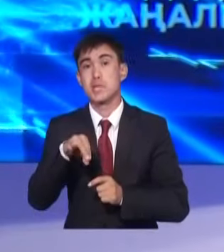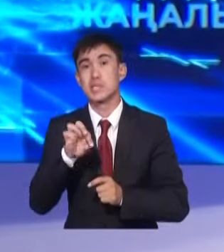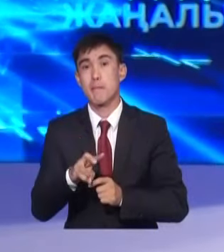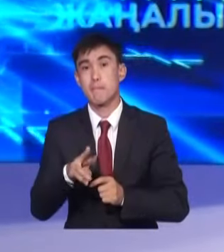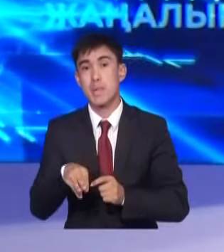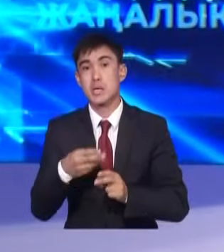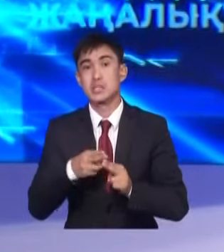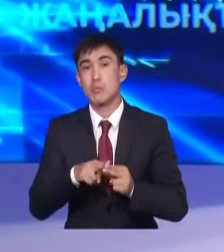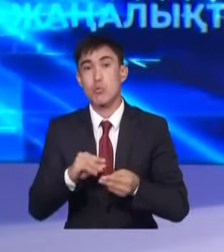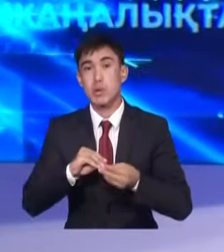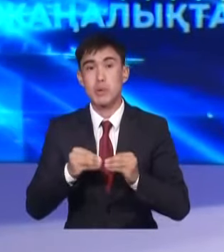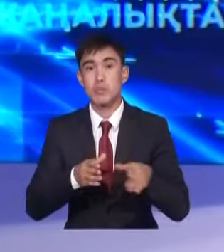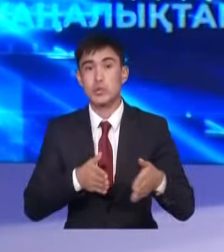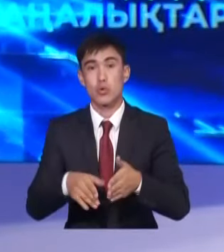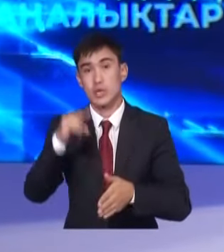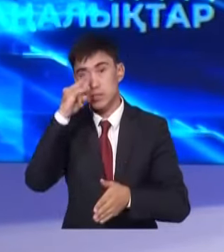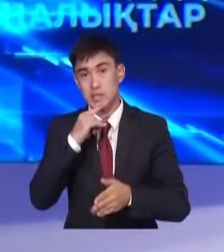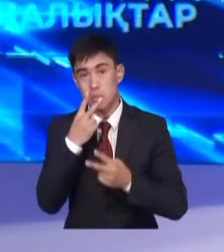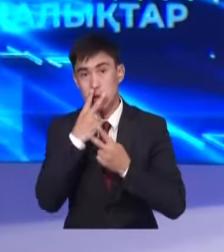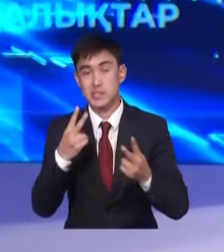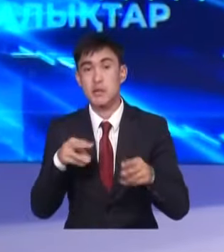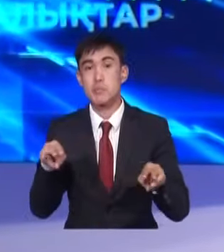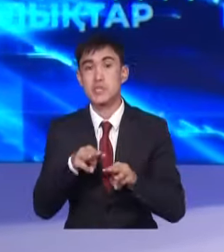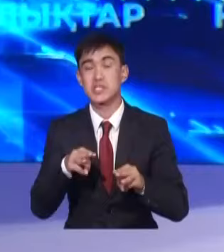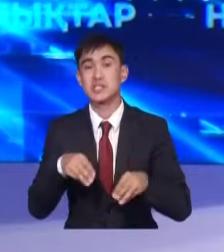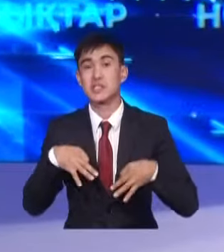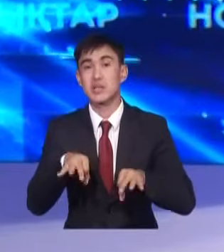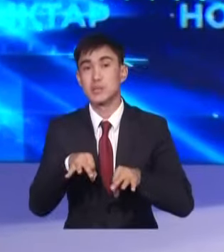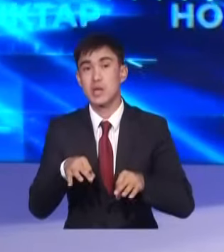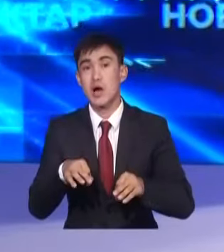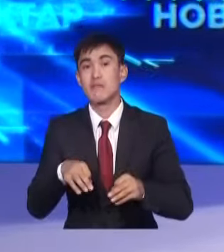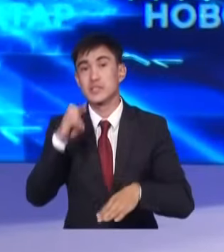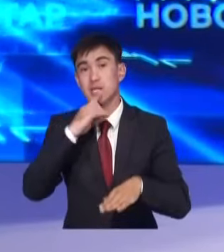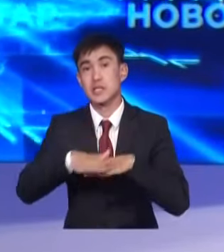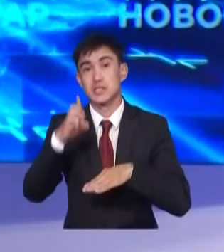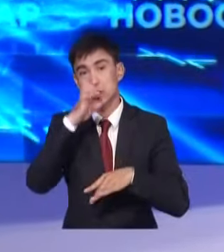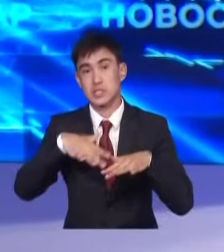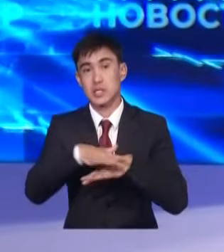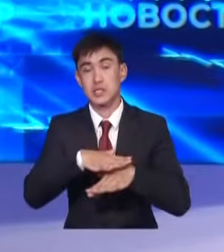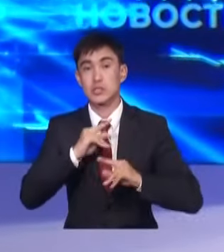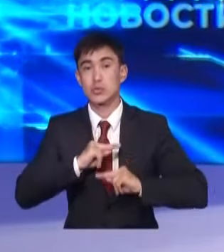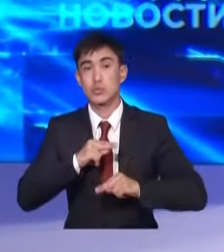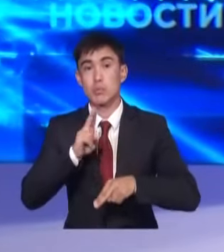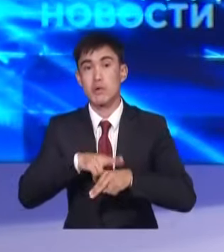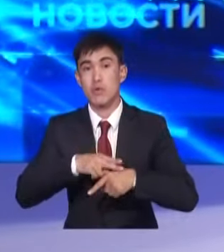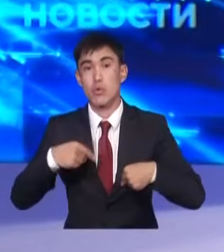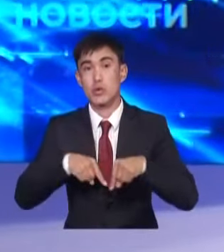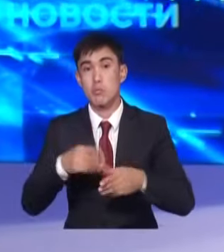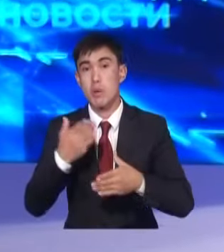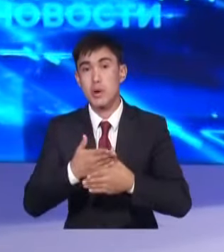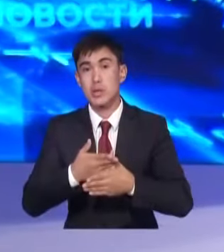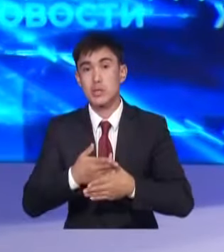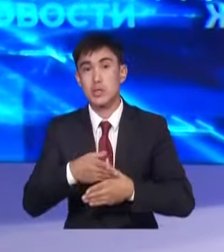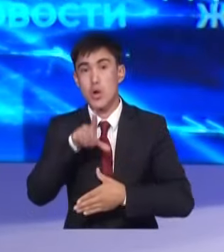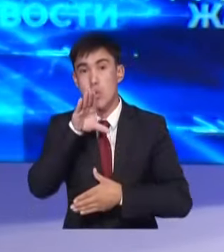мизам самую проблемную дорогу Казахстана показали в Министерстве транспорта А в столице нашей страны сотрудники правоохранительных органов